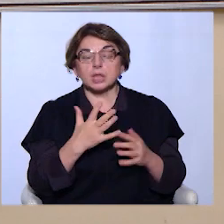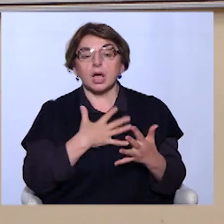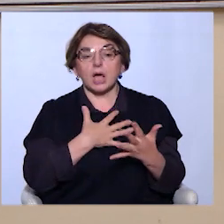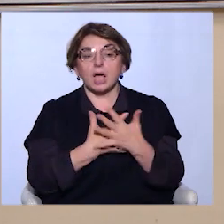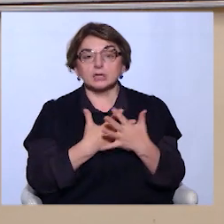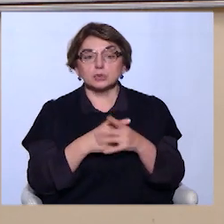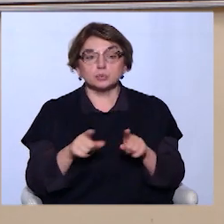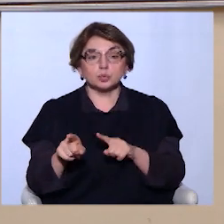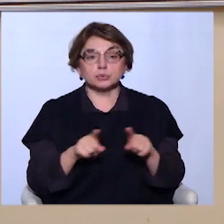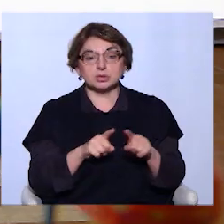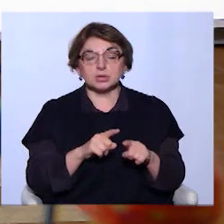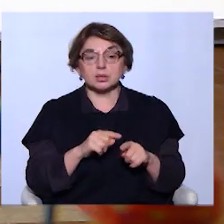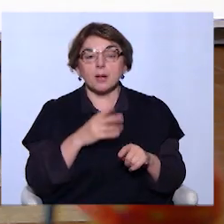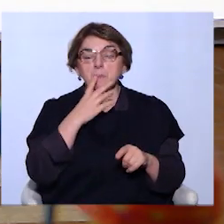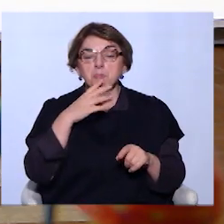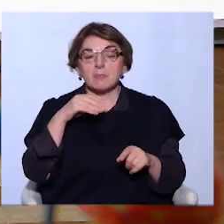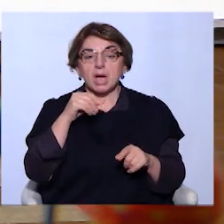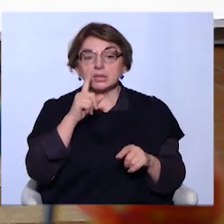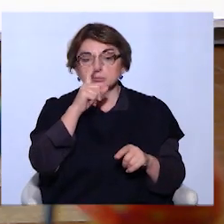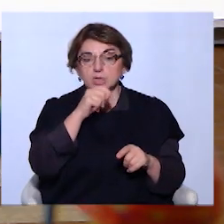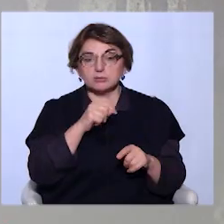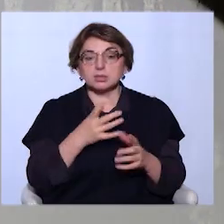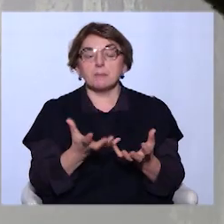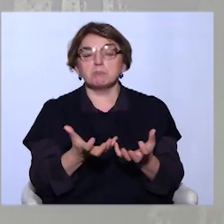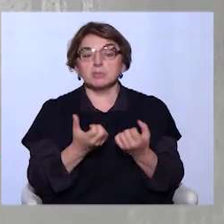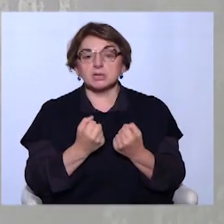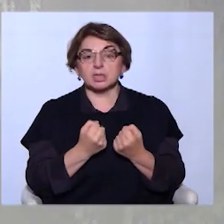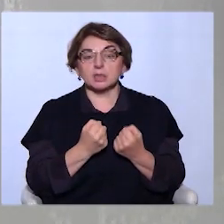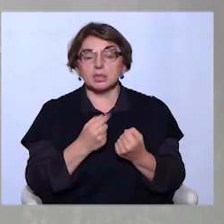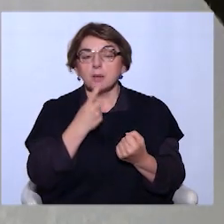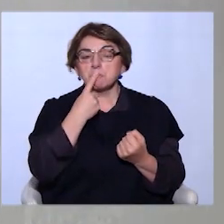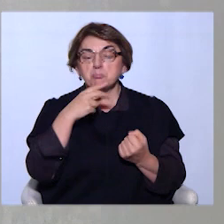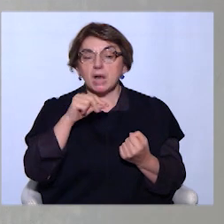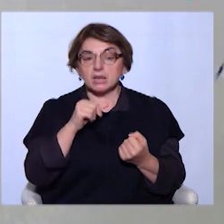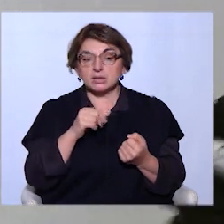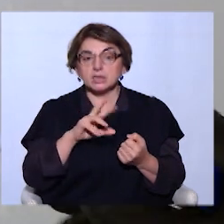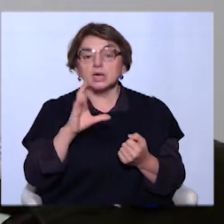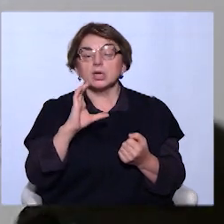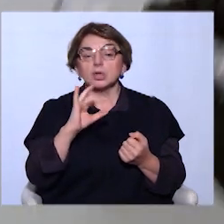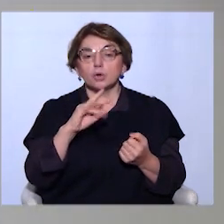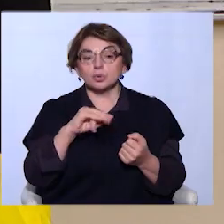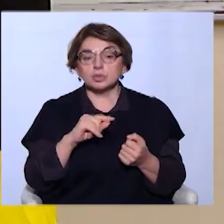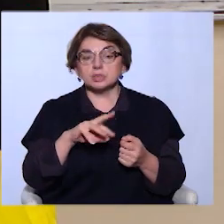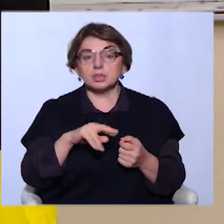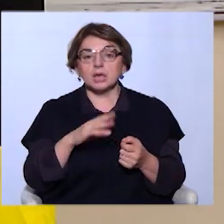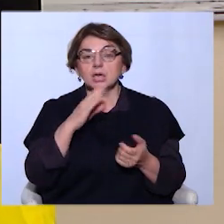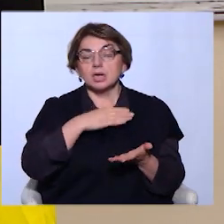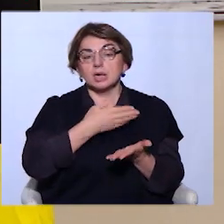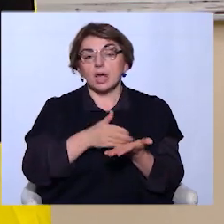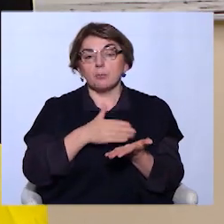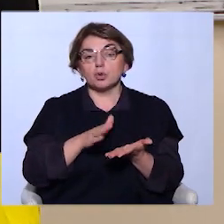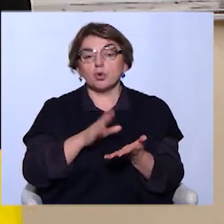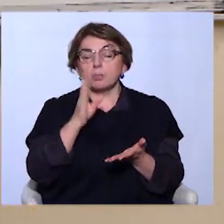აქტიურად ურთიერთქმედებს მარილმჟავასთან და მიიღება მარილი, კალციუმის ქლორიდი და